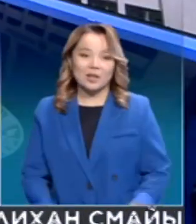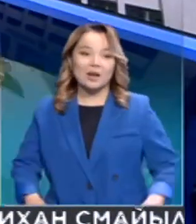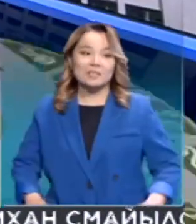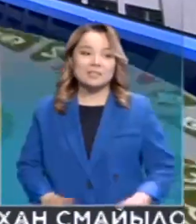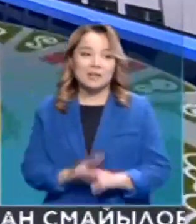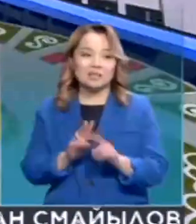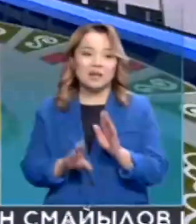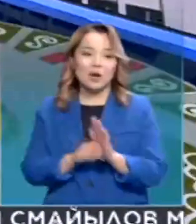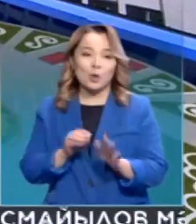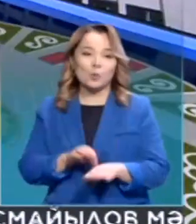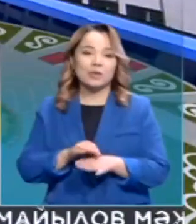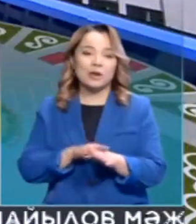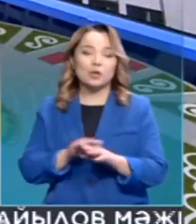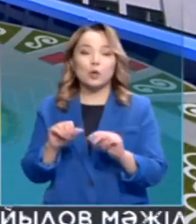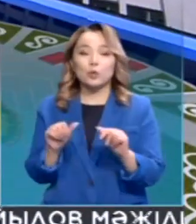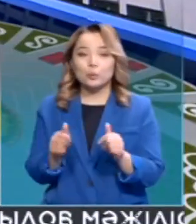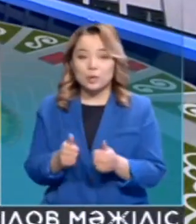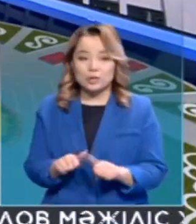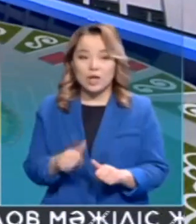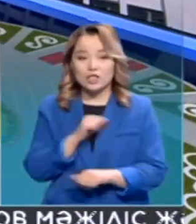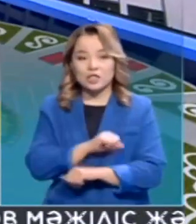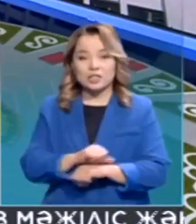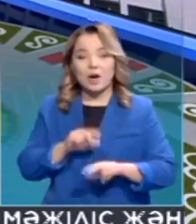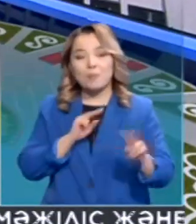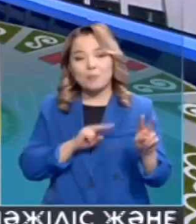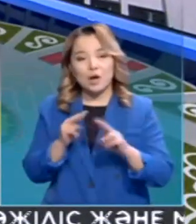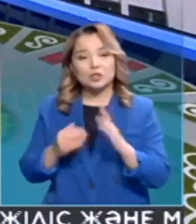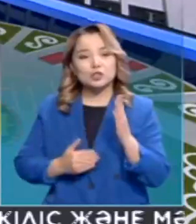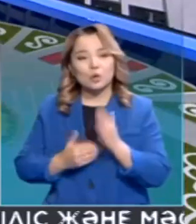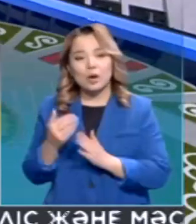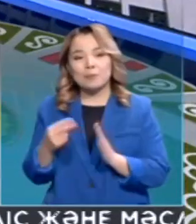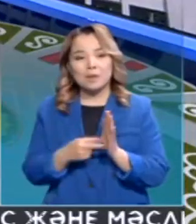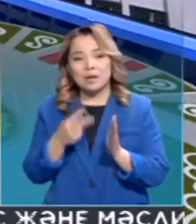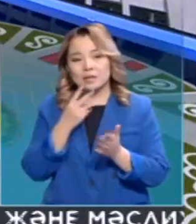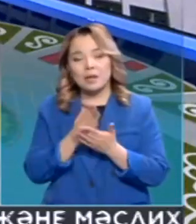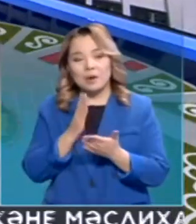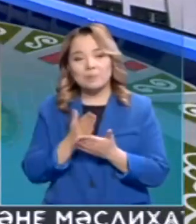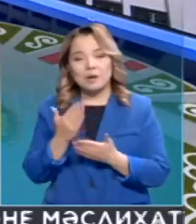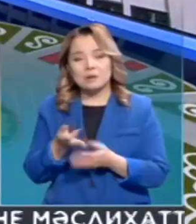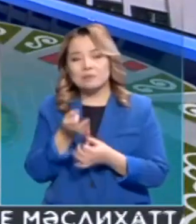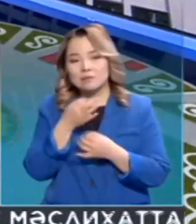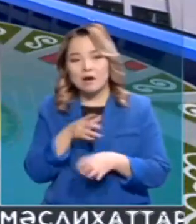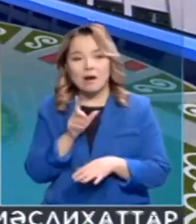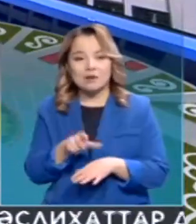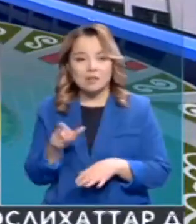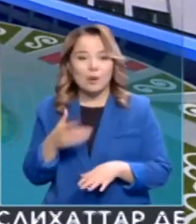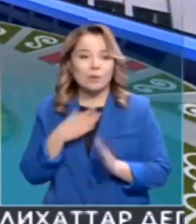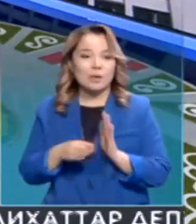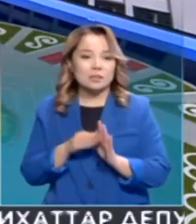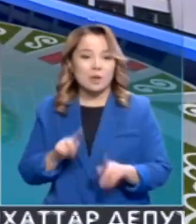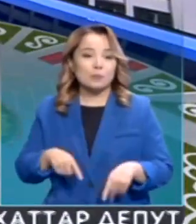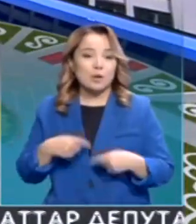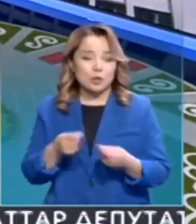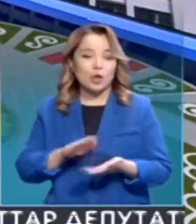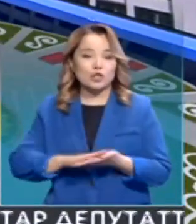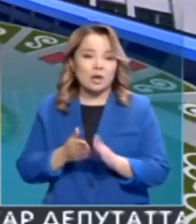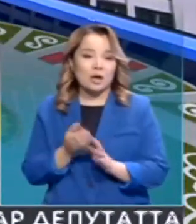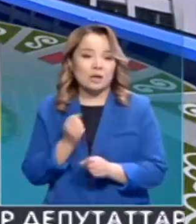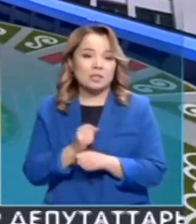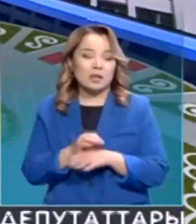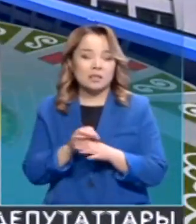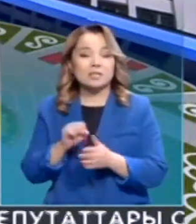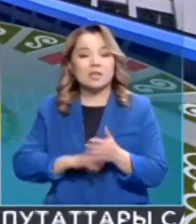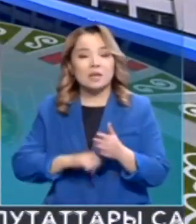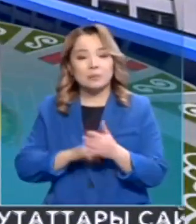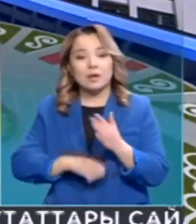Астанадағы сайлау науқанының ұйымдастырылуына шетелдік байқаушылар жоғары баға берген. Оған кез келген азаматтың дауыс беруіне жағдай жасалғаны